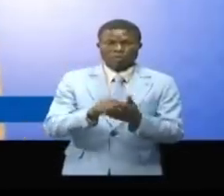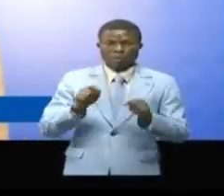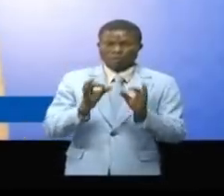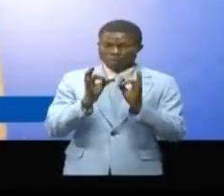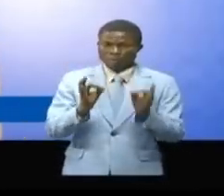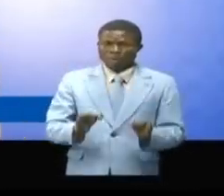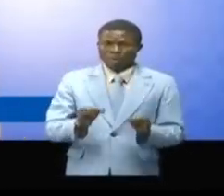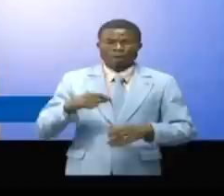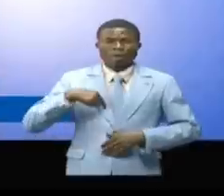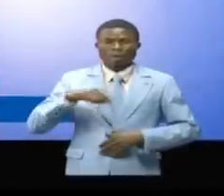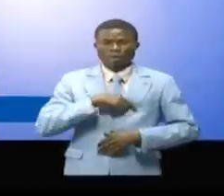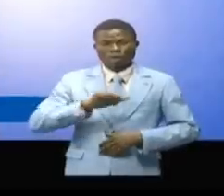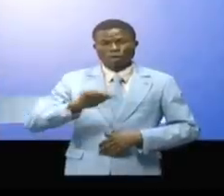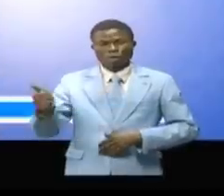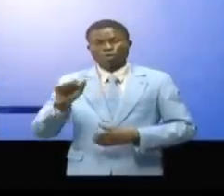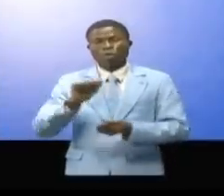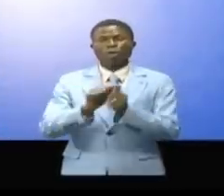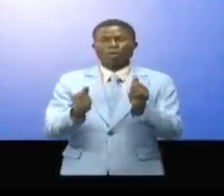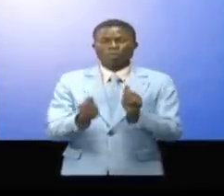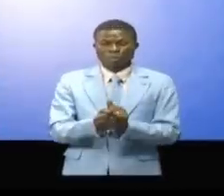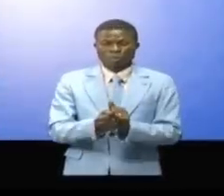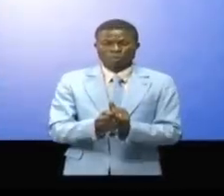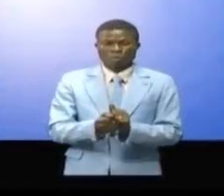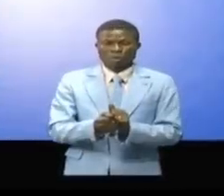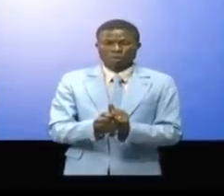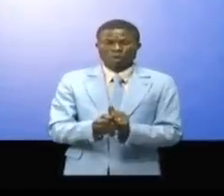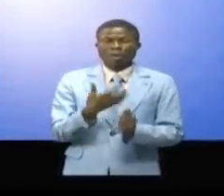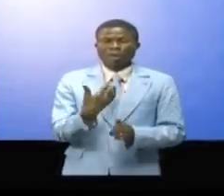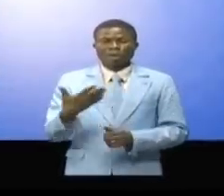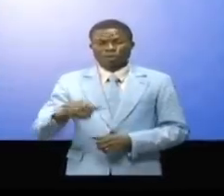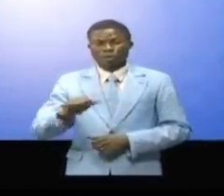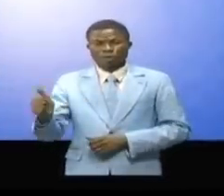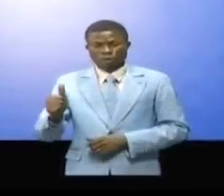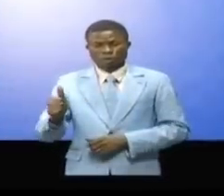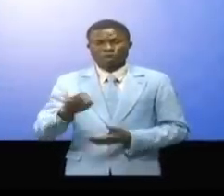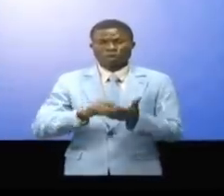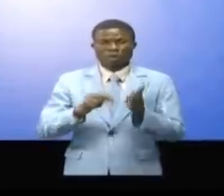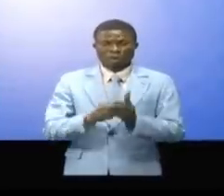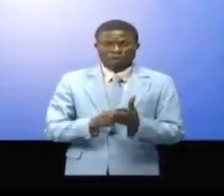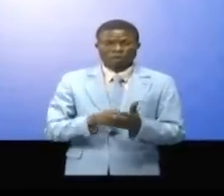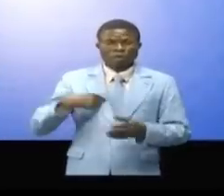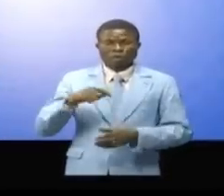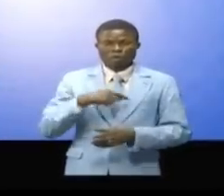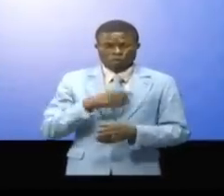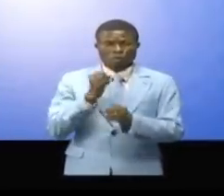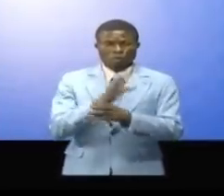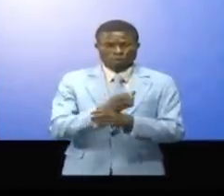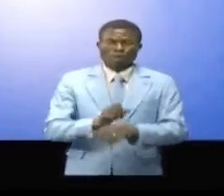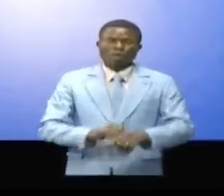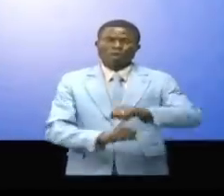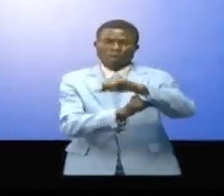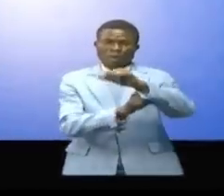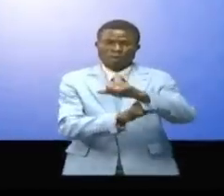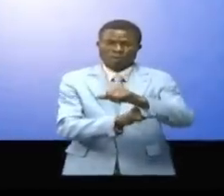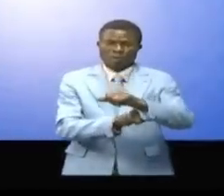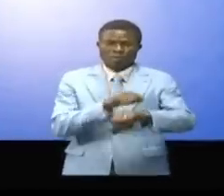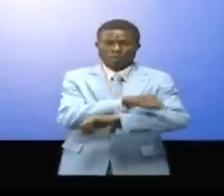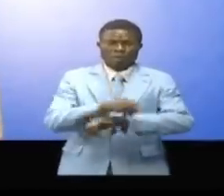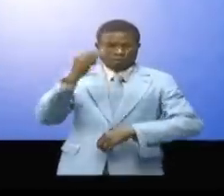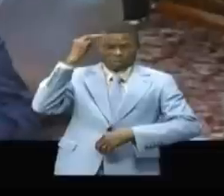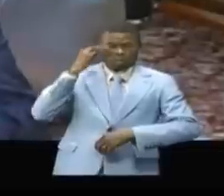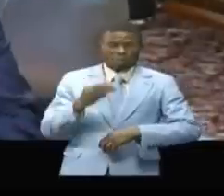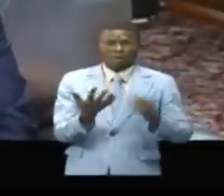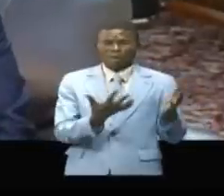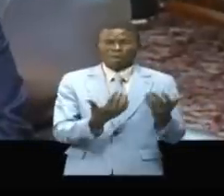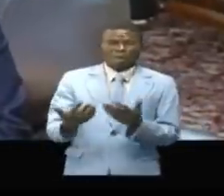aussi, il y a d'autres sujets, d'autres aspects, d'autres initiatives sur lesquelles nous sommes prêts aussi à accompagner le ministère du